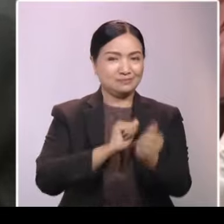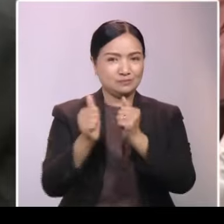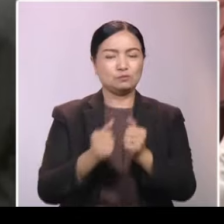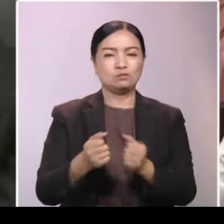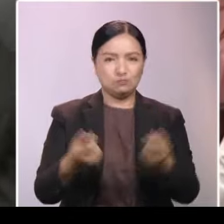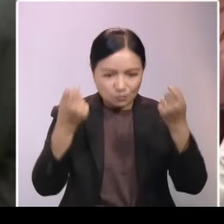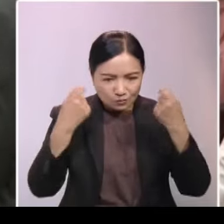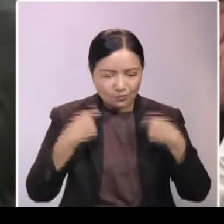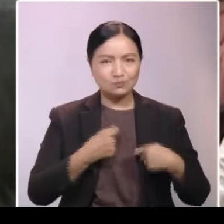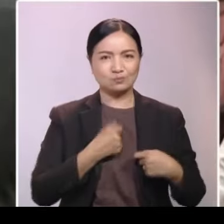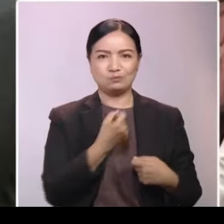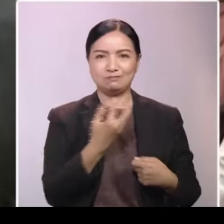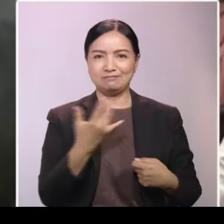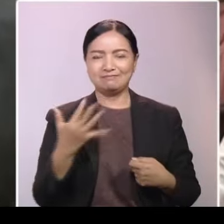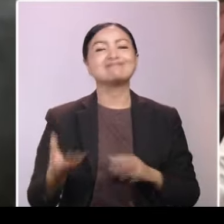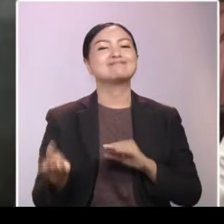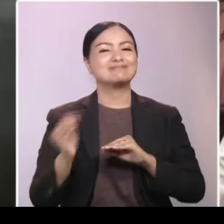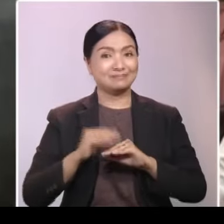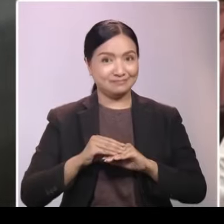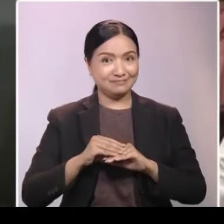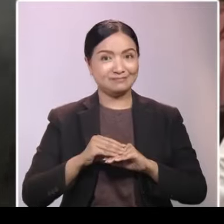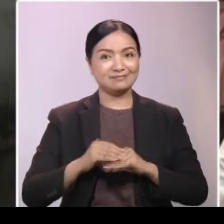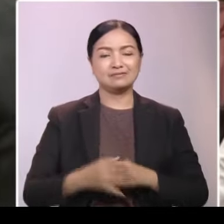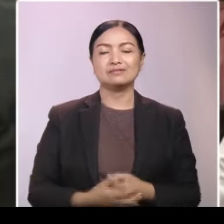ากกว่าเดิมครับ